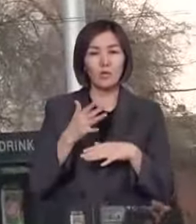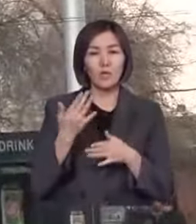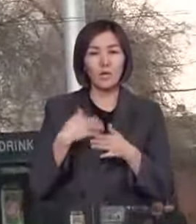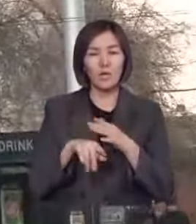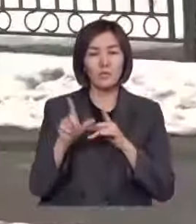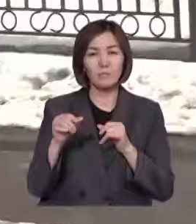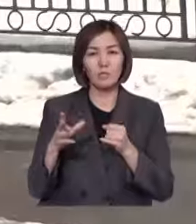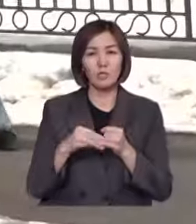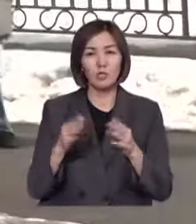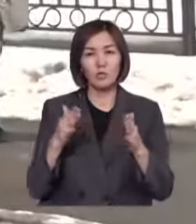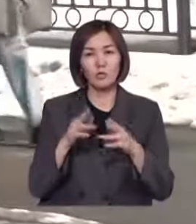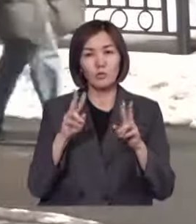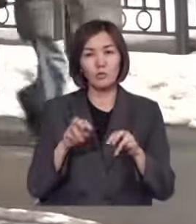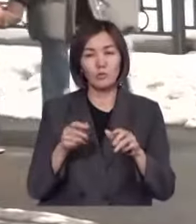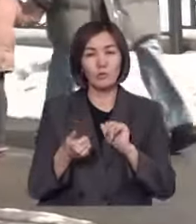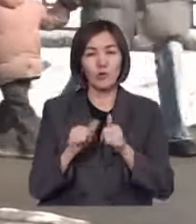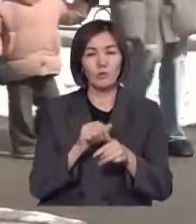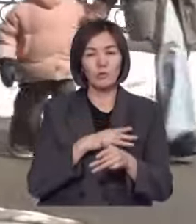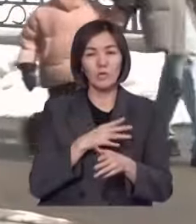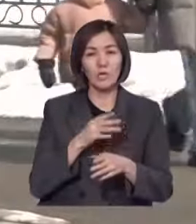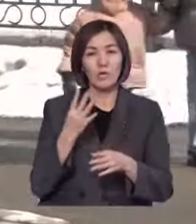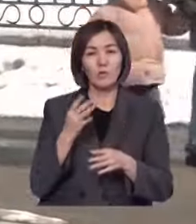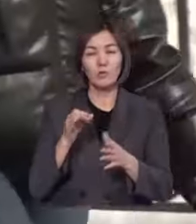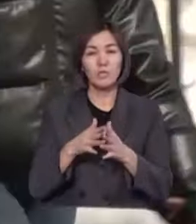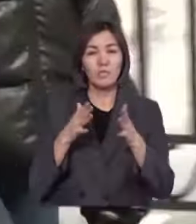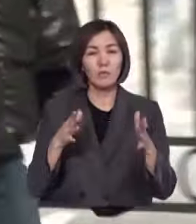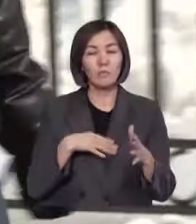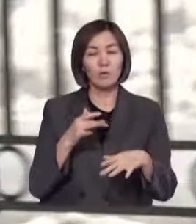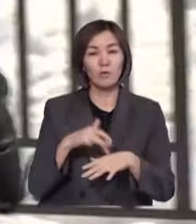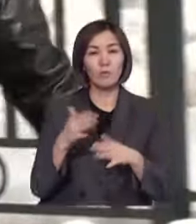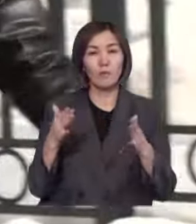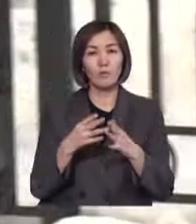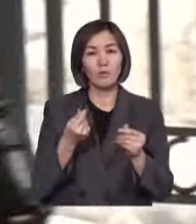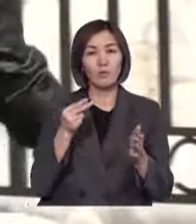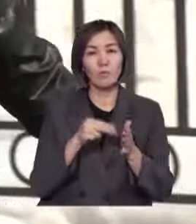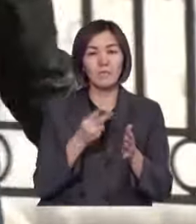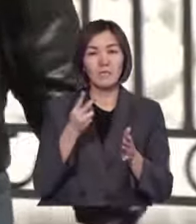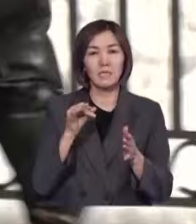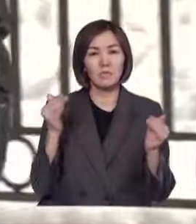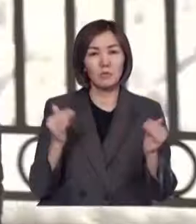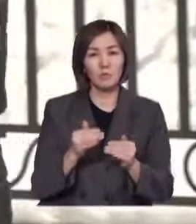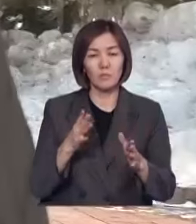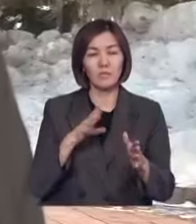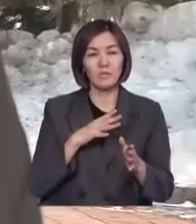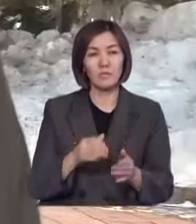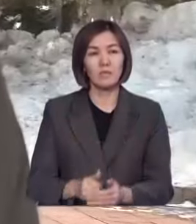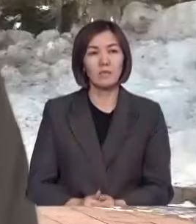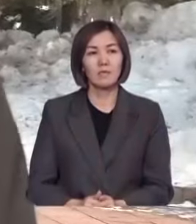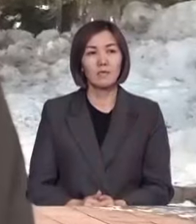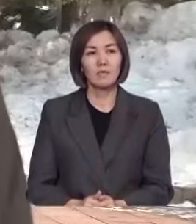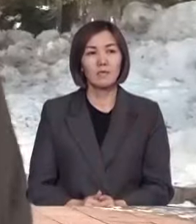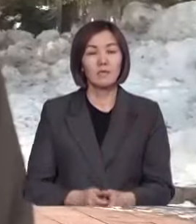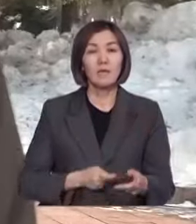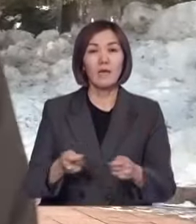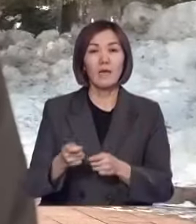іздеуге көшкен. Сәйкесінше оларға деген сұраныс 4 есеге өссе, көп қабаттылардың бағасы 2 есеге төмендепті. Әкімдерді соттау